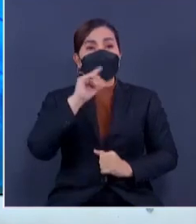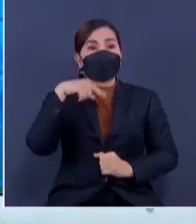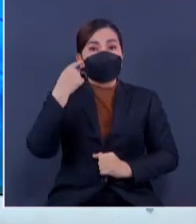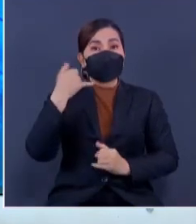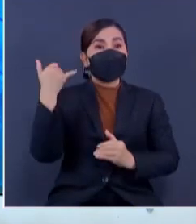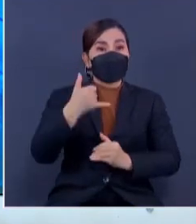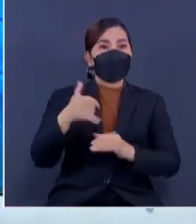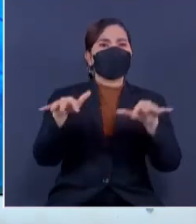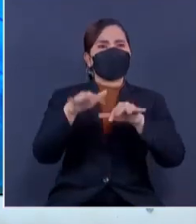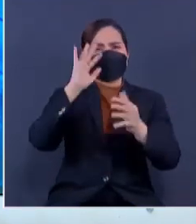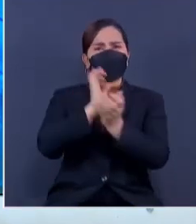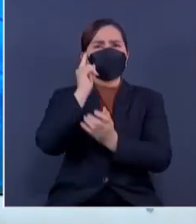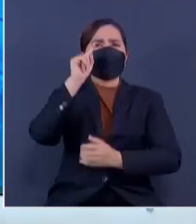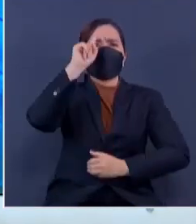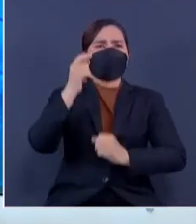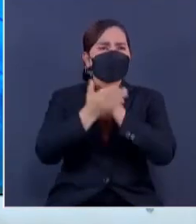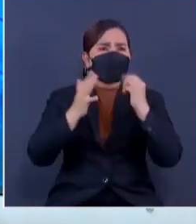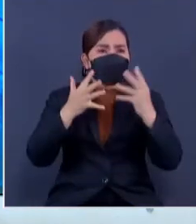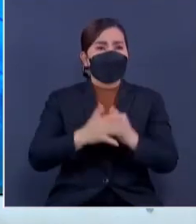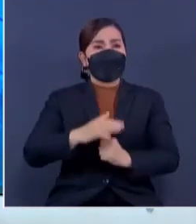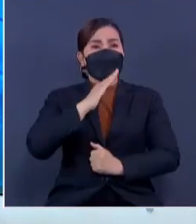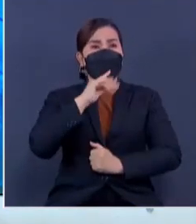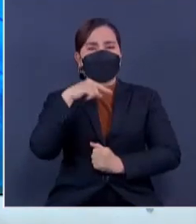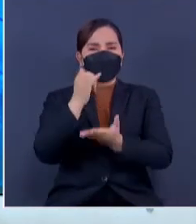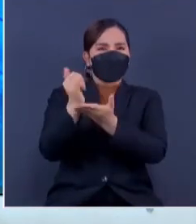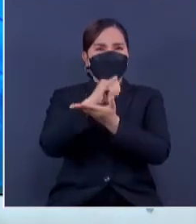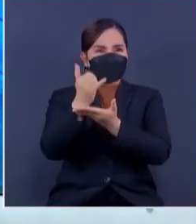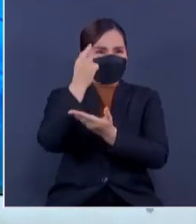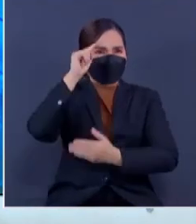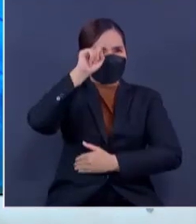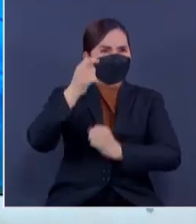ของสารเสพติดไง ค่ะ คุณเอกนี่นะ สงสัยสงสัย